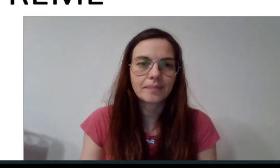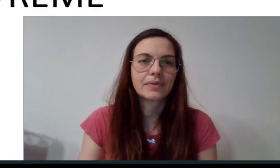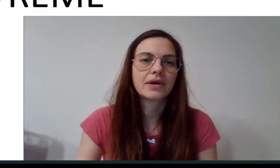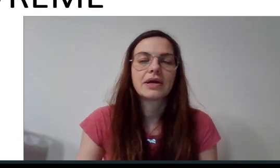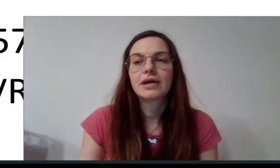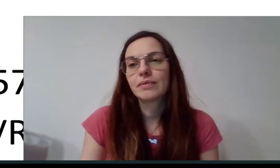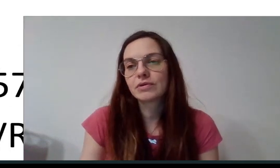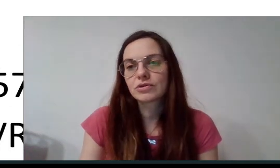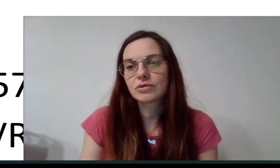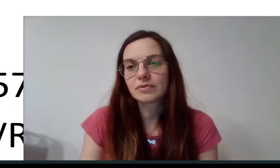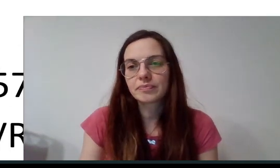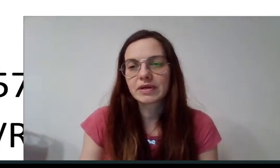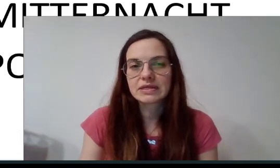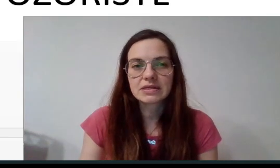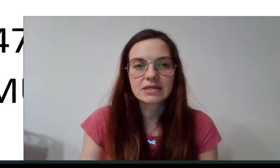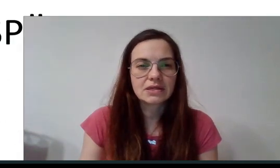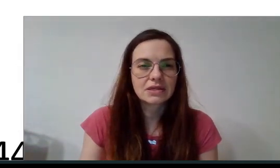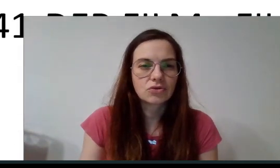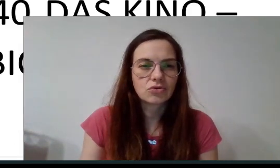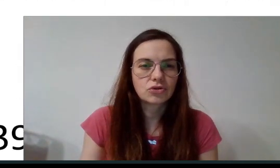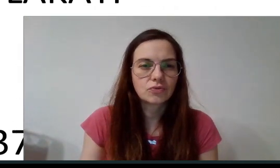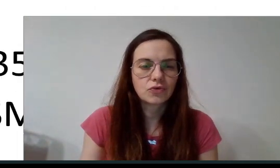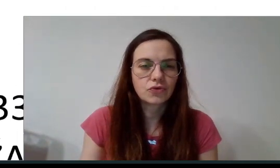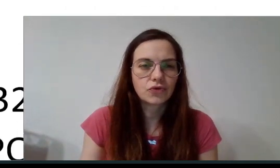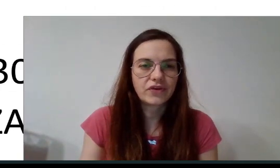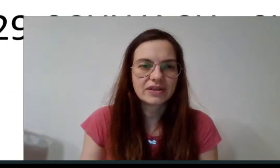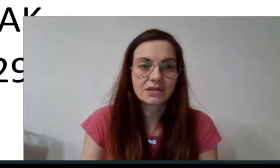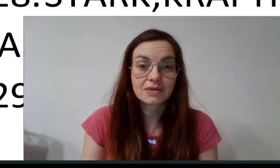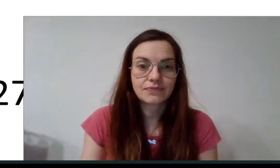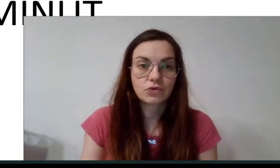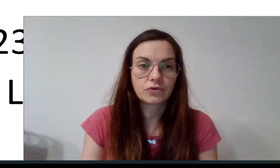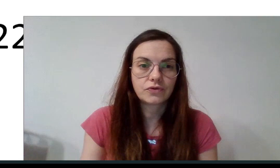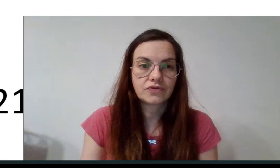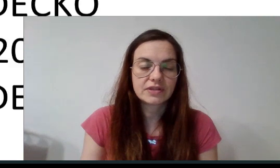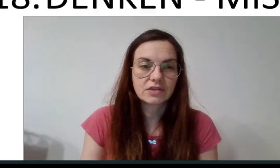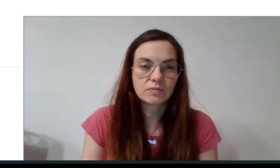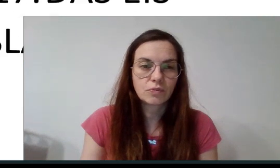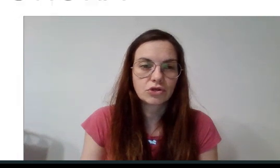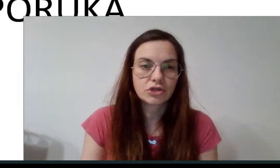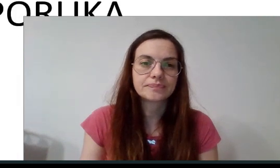brzo prelistati da dođemo do 200, od 200 te smo počeli